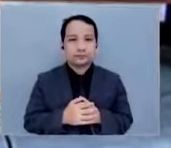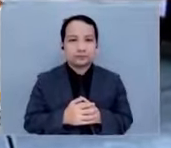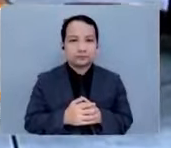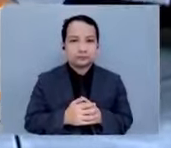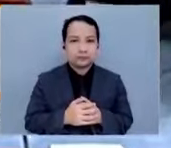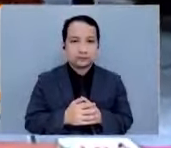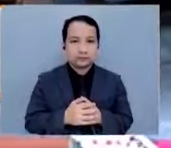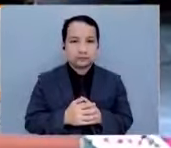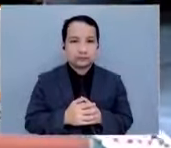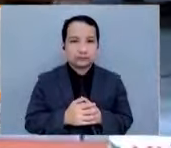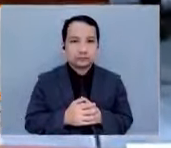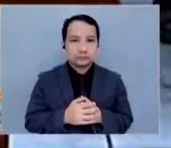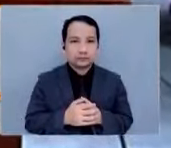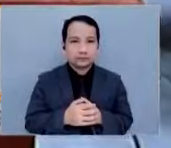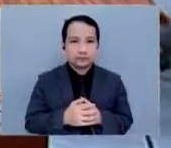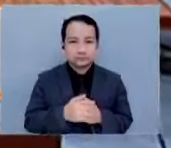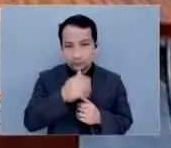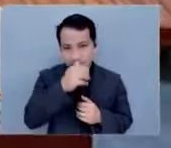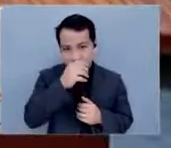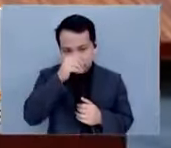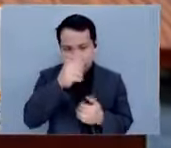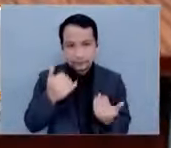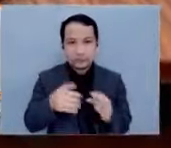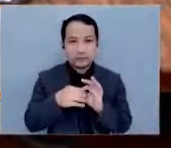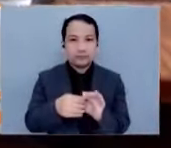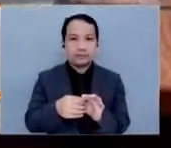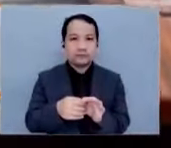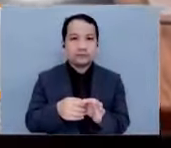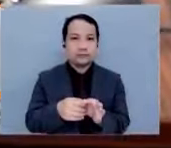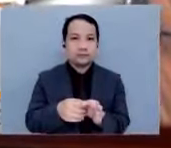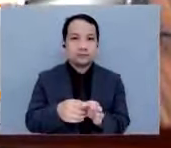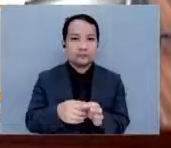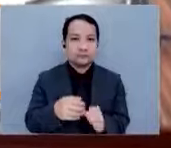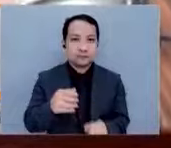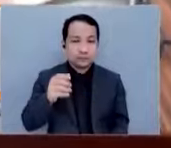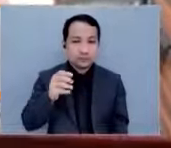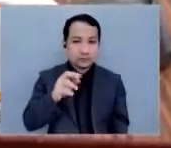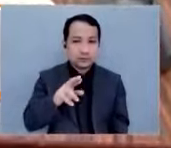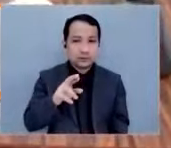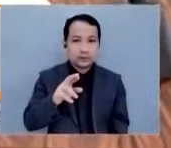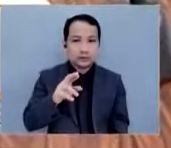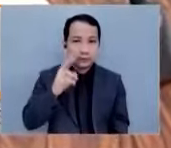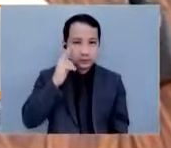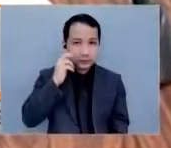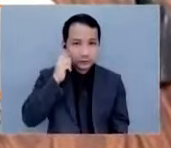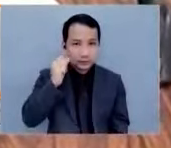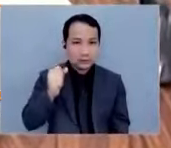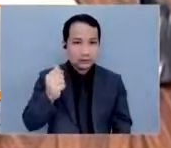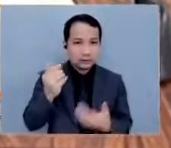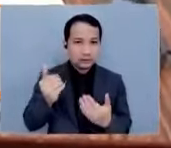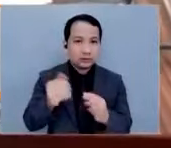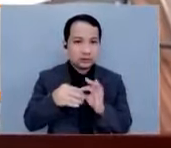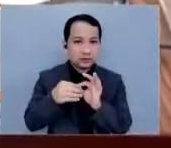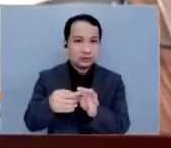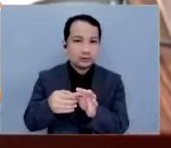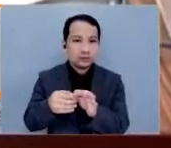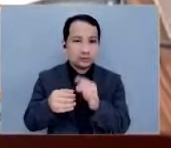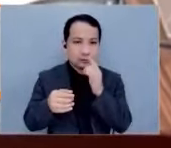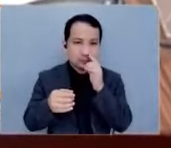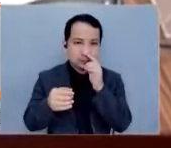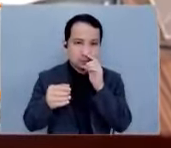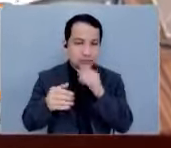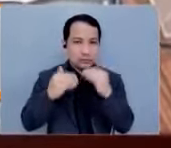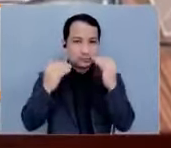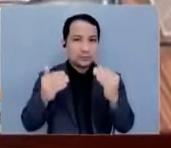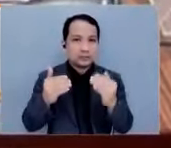Ito ang araw na pinakahihintay ni Ranulfo Sevilla ng Philippine Army, ang araw para kumpirmahin ang kanyang pagiging